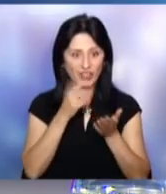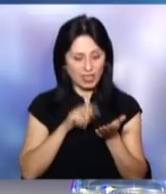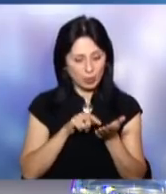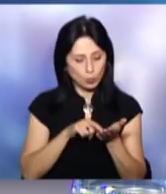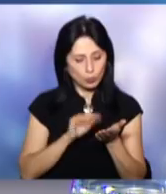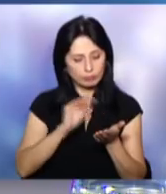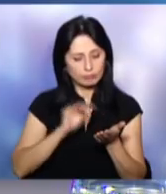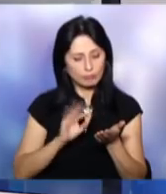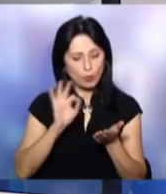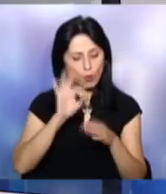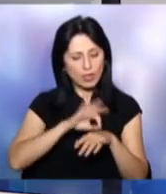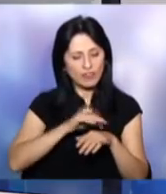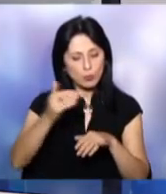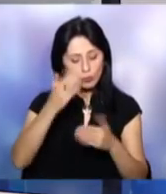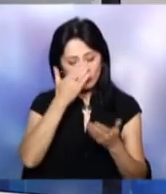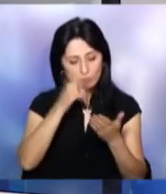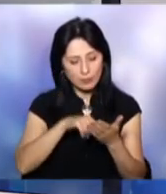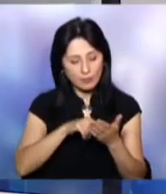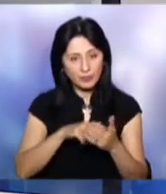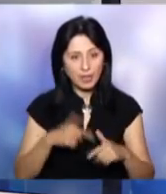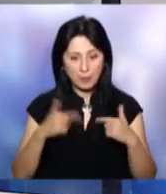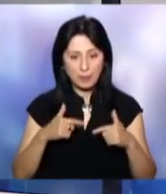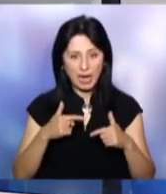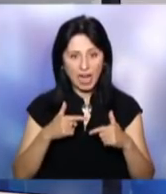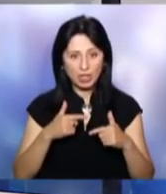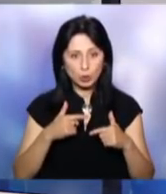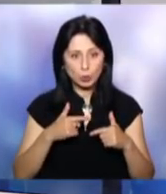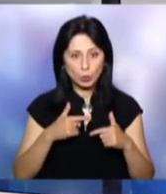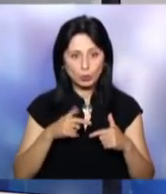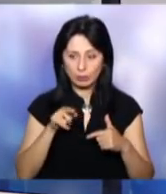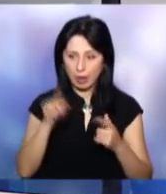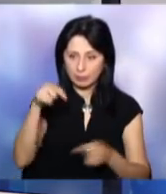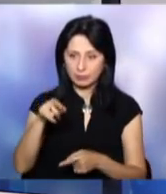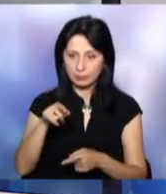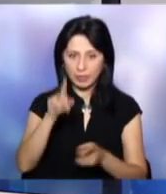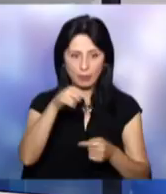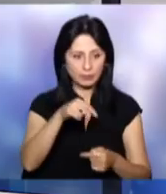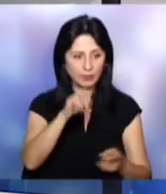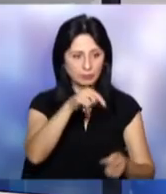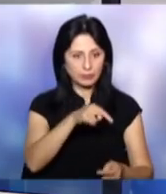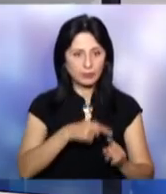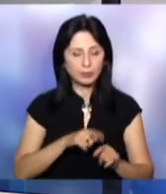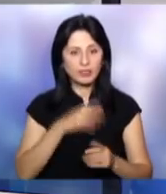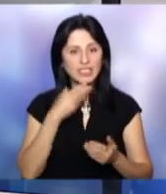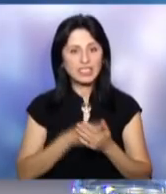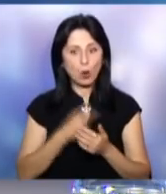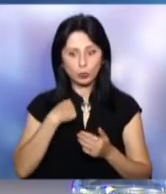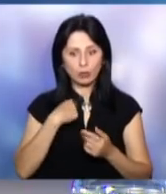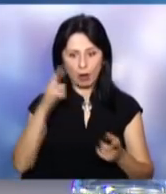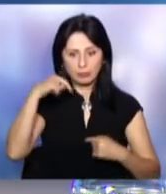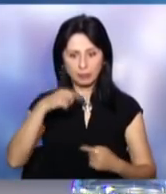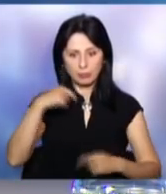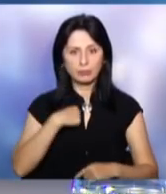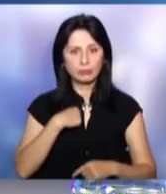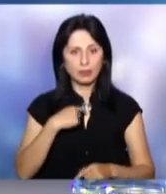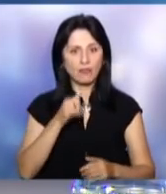კლინიკურ აღწერილობას ამა თუ იმ დაავადებისა და პრაქტიკულად ყველა სტუდენტს აქვს თვით პროექცია, ანუ საკუთარ თავზე გადმო აქვს